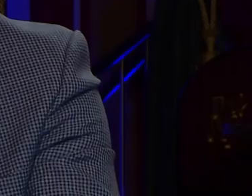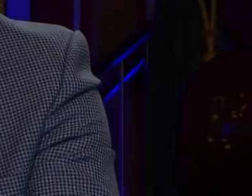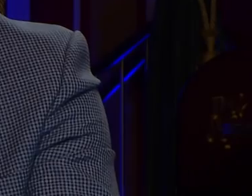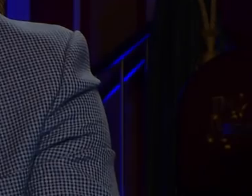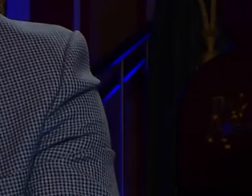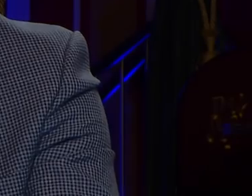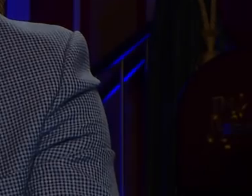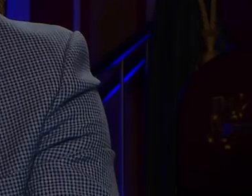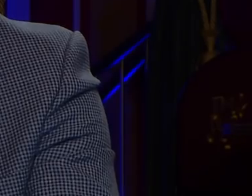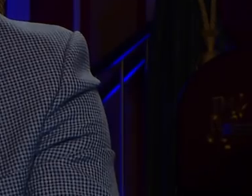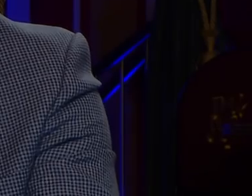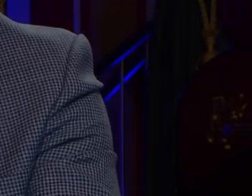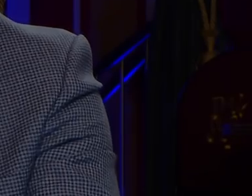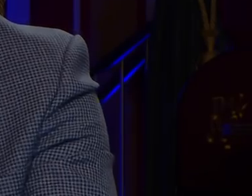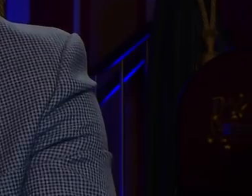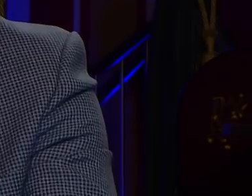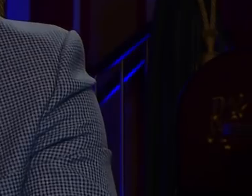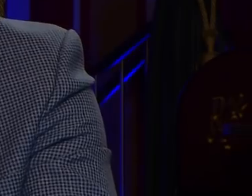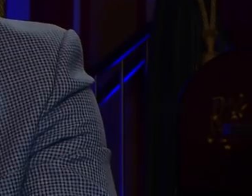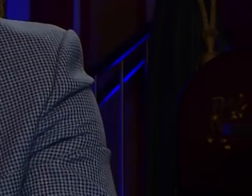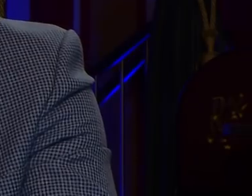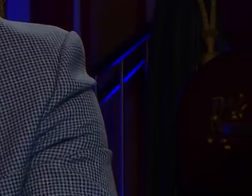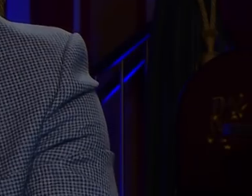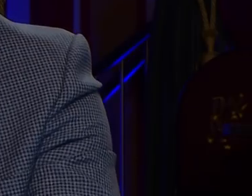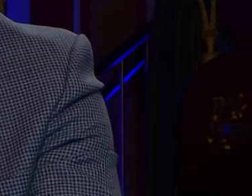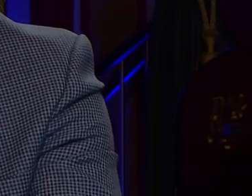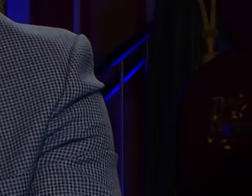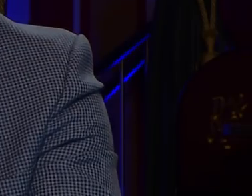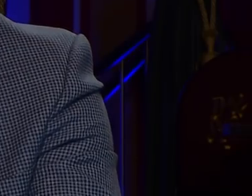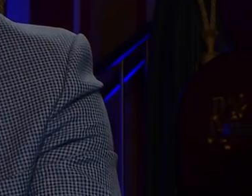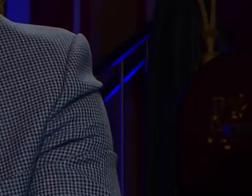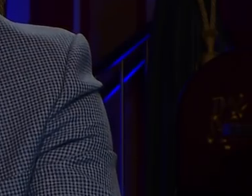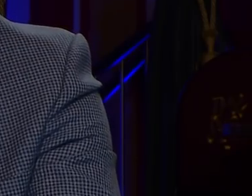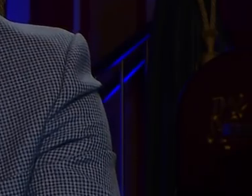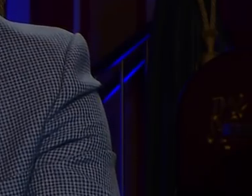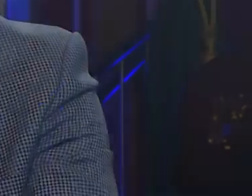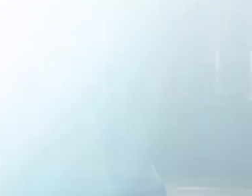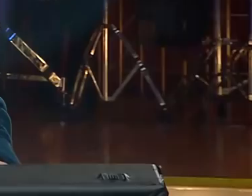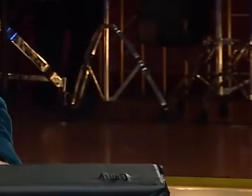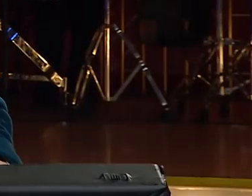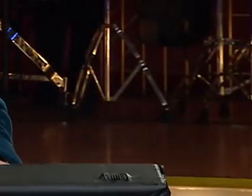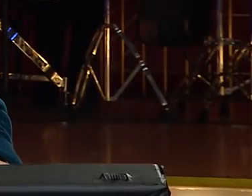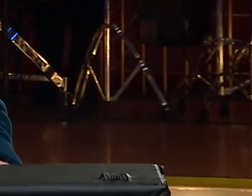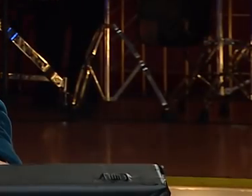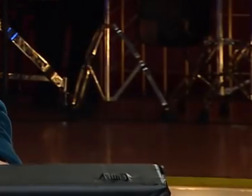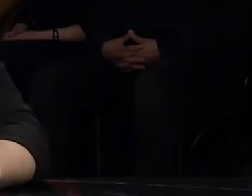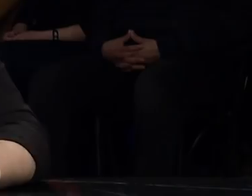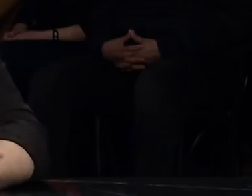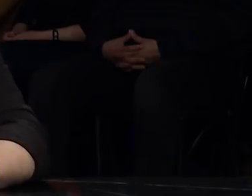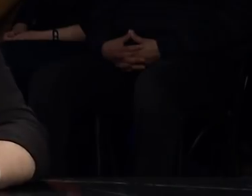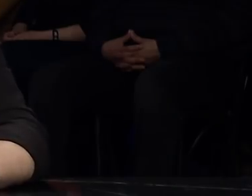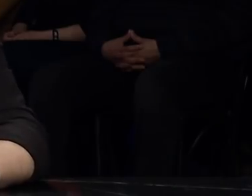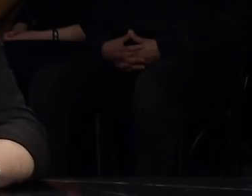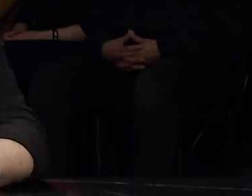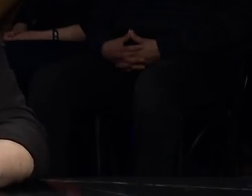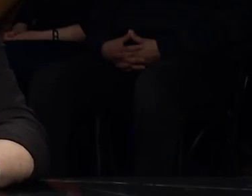Tebessüm devriminde şu anda yaşayabiliriz. Herkesin birbirine ihtiyacı var. Profesör Doktor Şafak Ertan Çomaklı. Bodrum'da karşılaşmıştık zaten